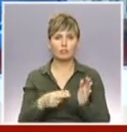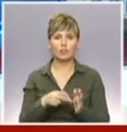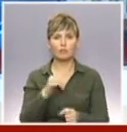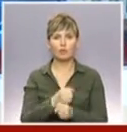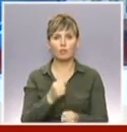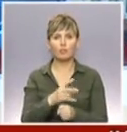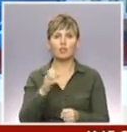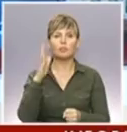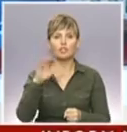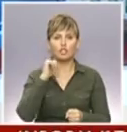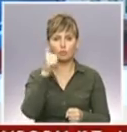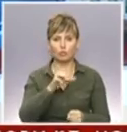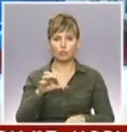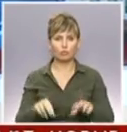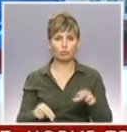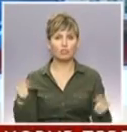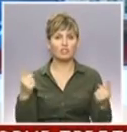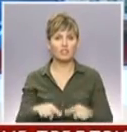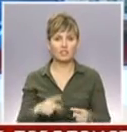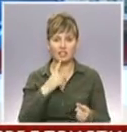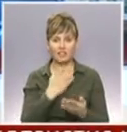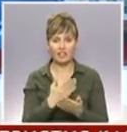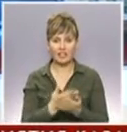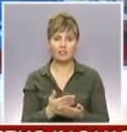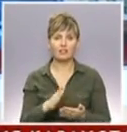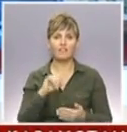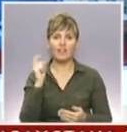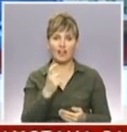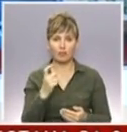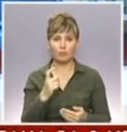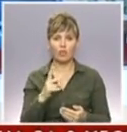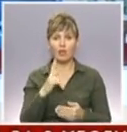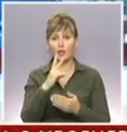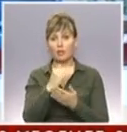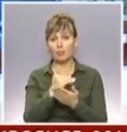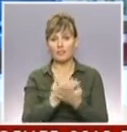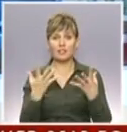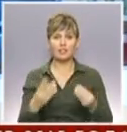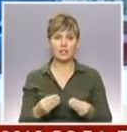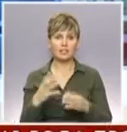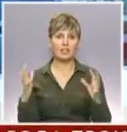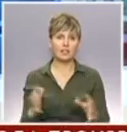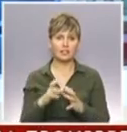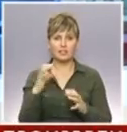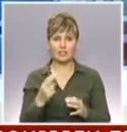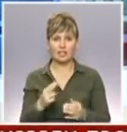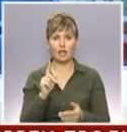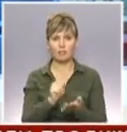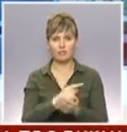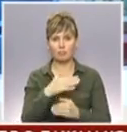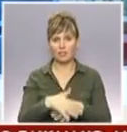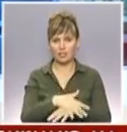обсудили ключевые планы по работе на предстоящие годы с учетом кризисных явлений в экономике. На повестке дня – сохранение